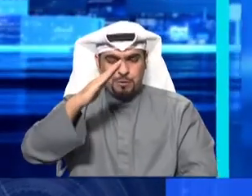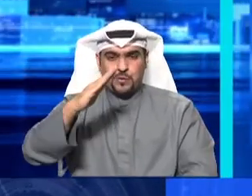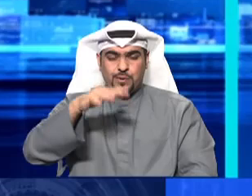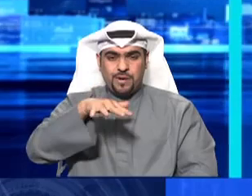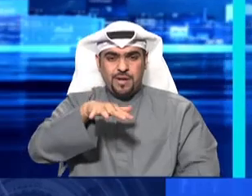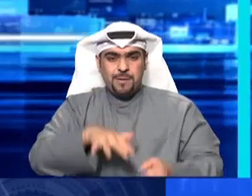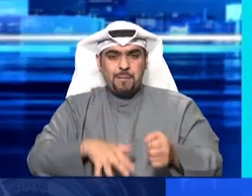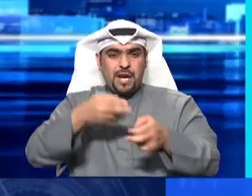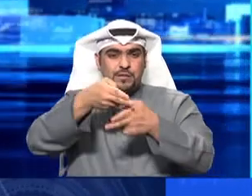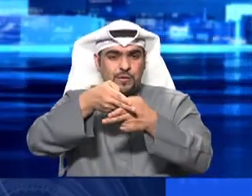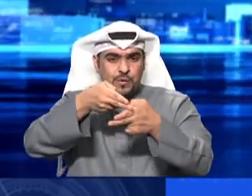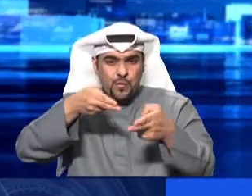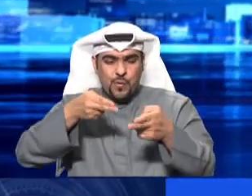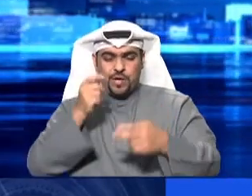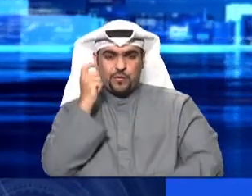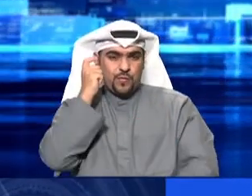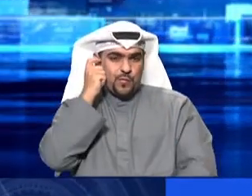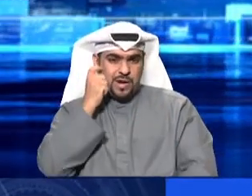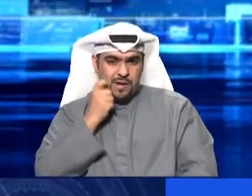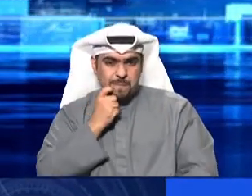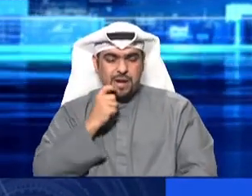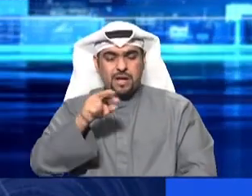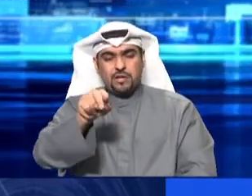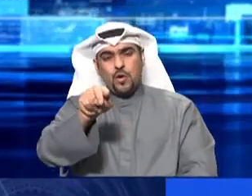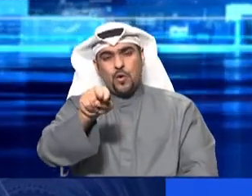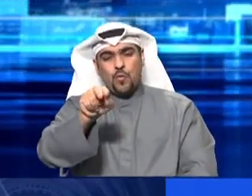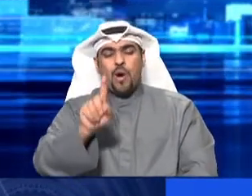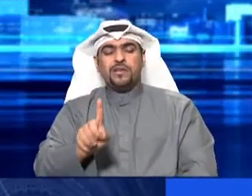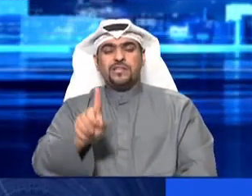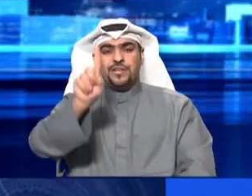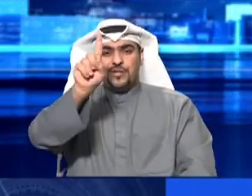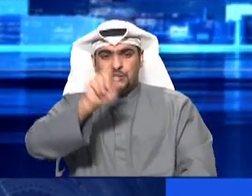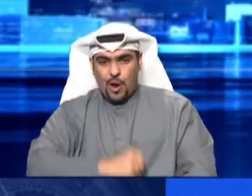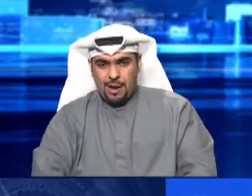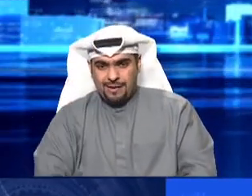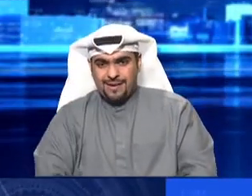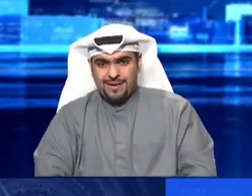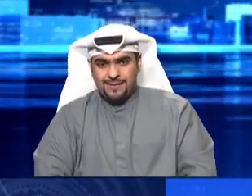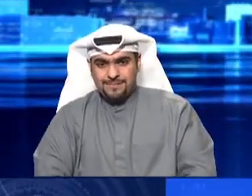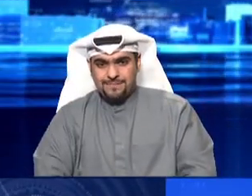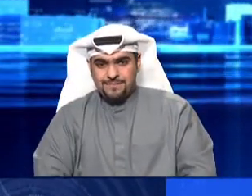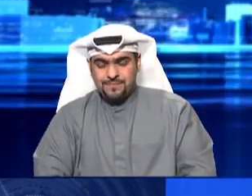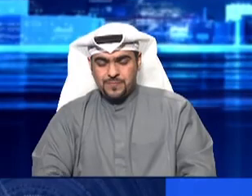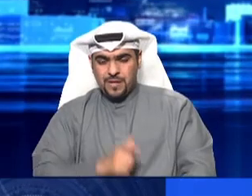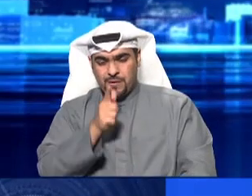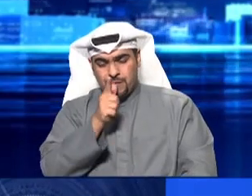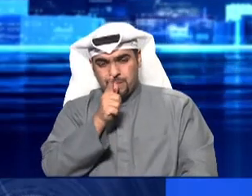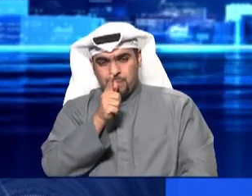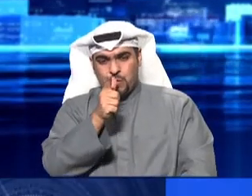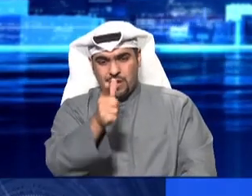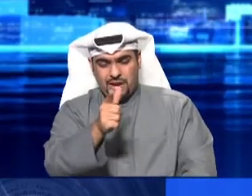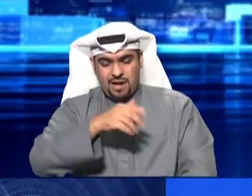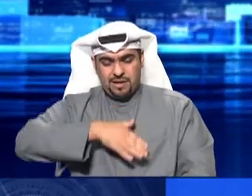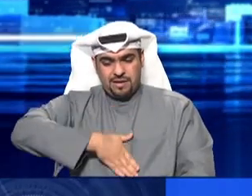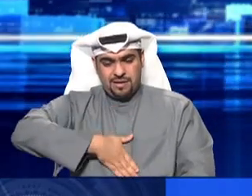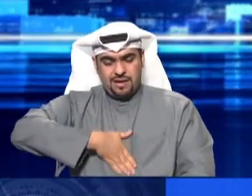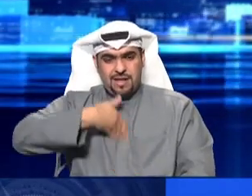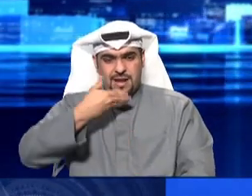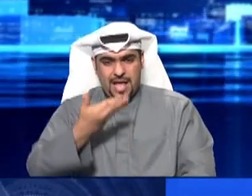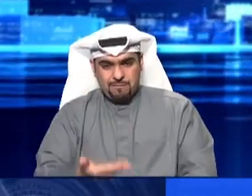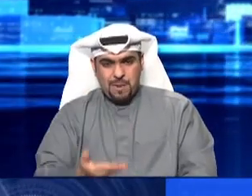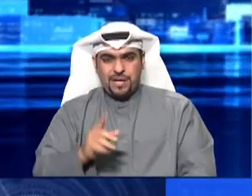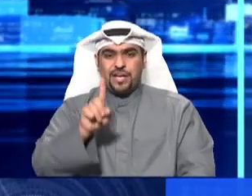بن سلطان آل نهيان رئيس دولة الإمارات العربية المتحدة الشقيقة من خالص التعازي وصادق